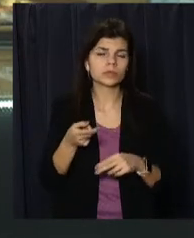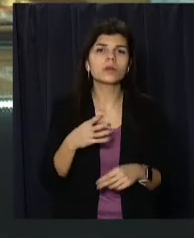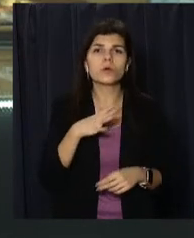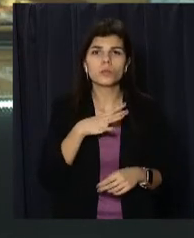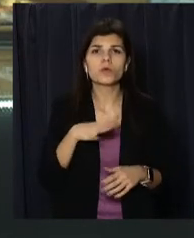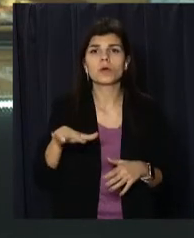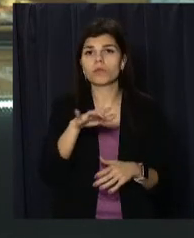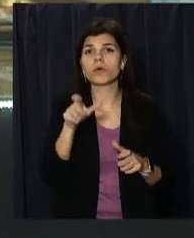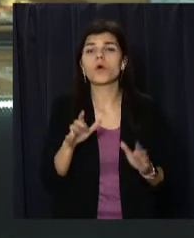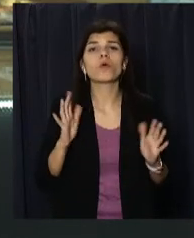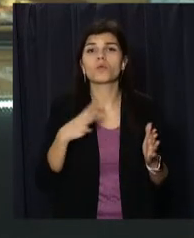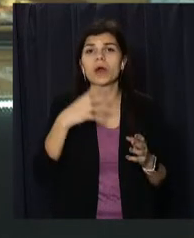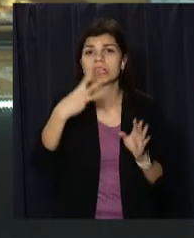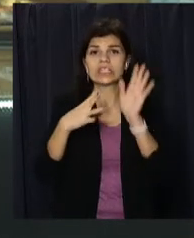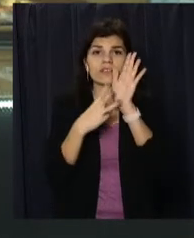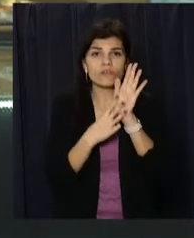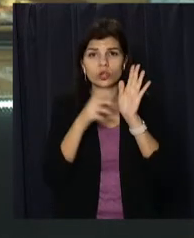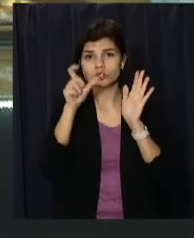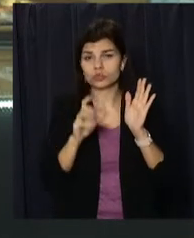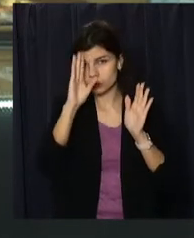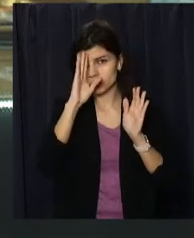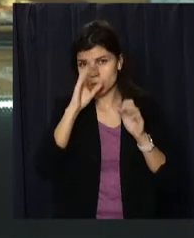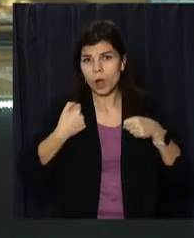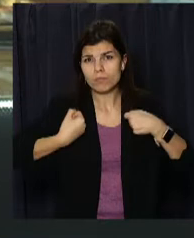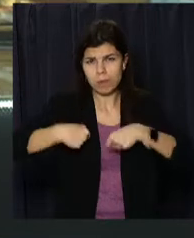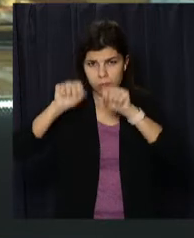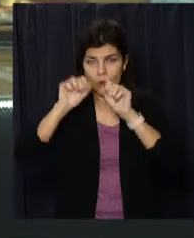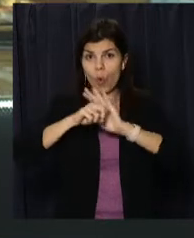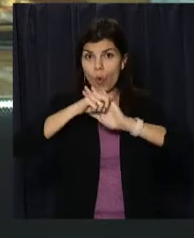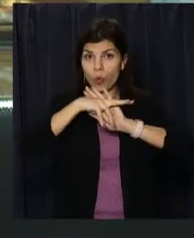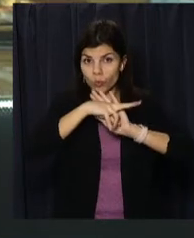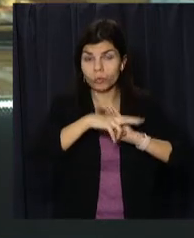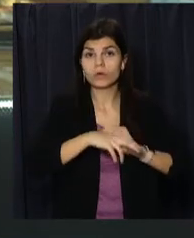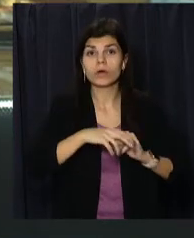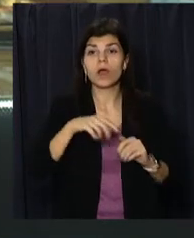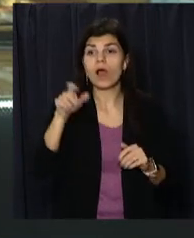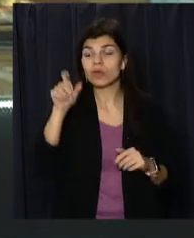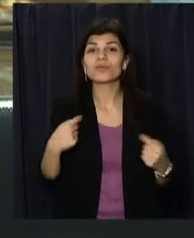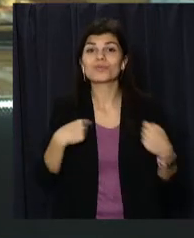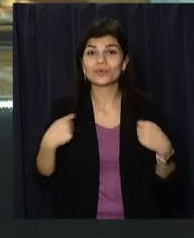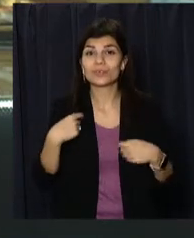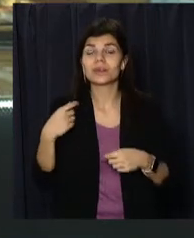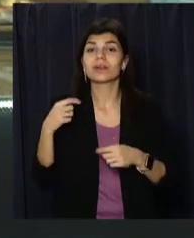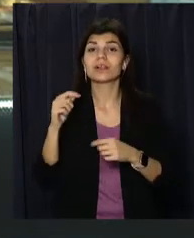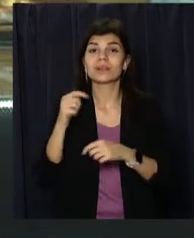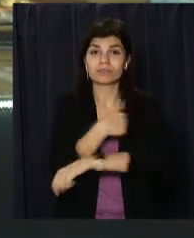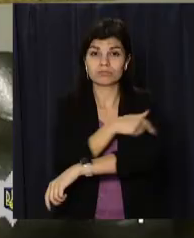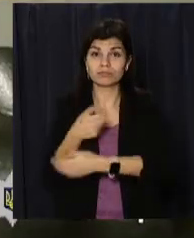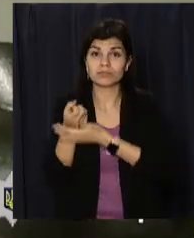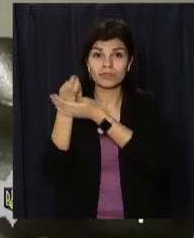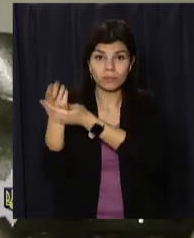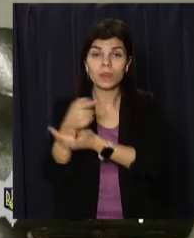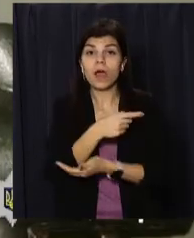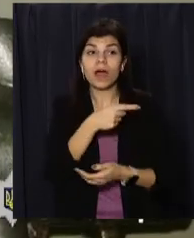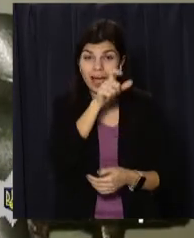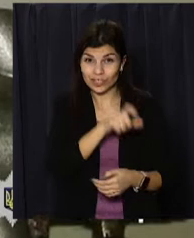районі зловмисник побив 38-річного чоловіка та втік. Потерпілого ушпиталили. Згодом нападник порізав ножем ще 2